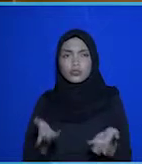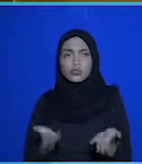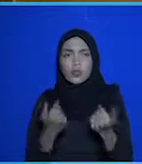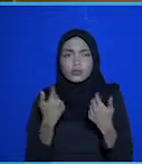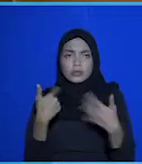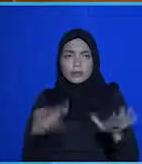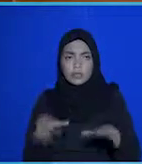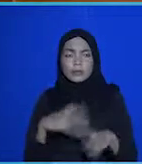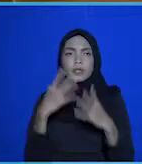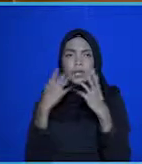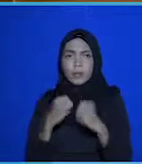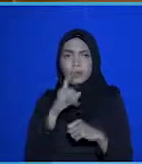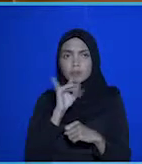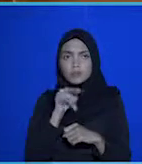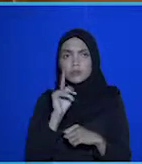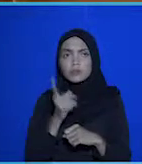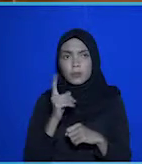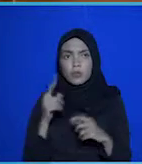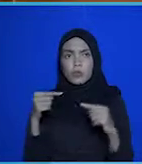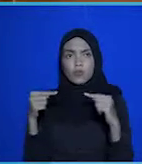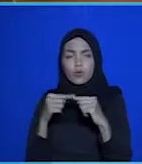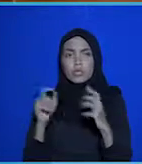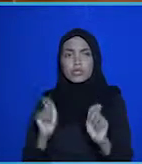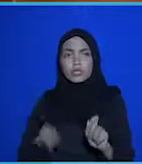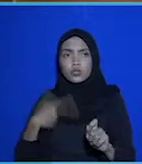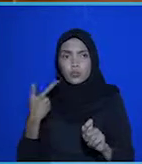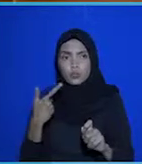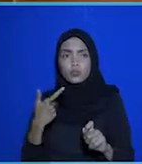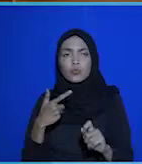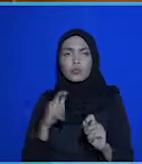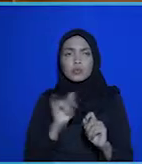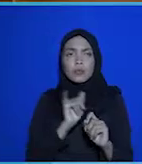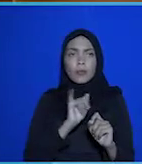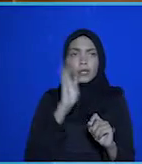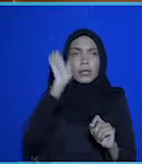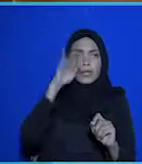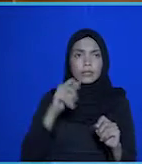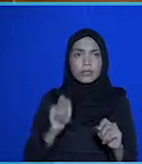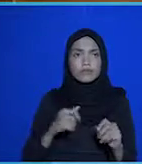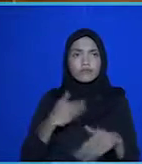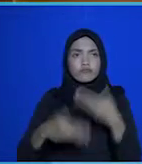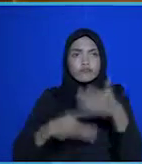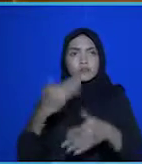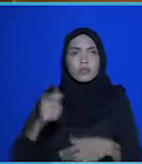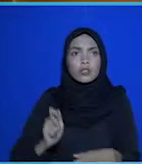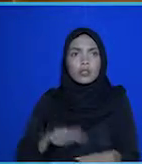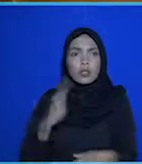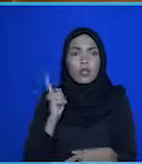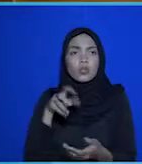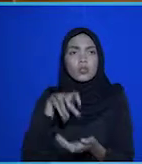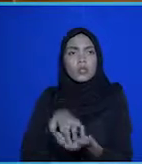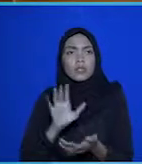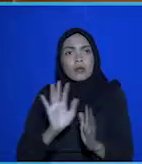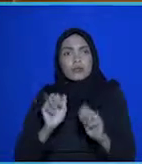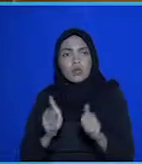Itu harapan kita semua. Karena menyangkut dengan hidup dan penghidupan ya. Kalau mereka tidak ada tempat yang